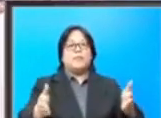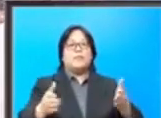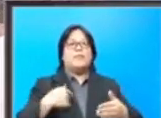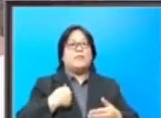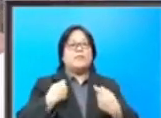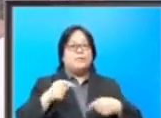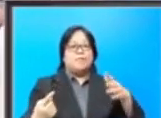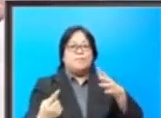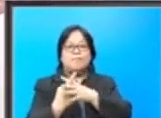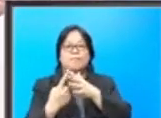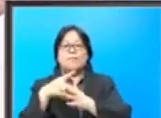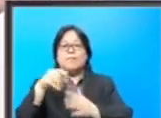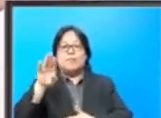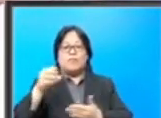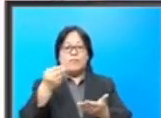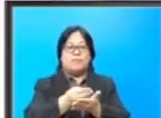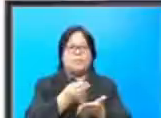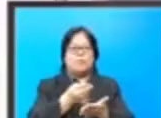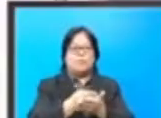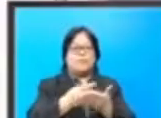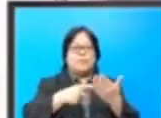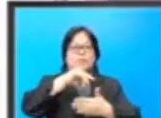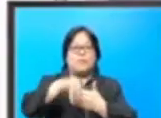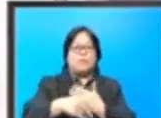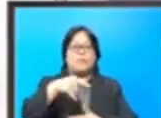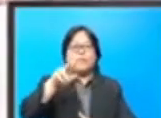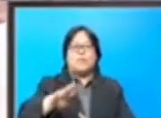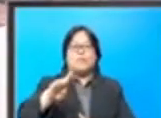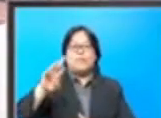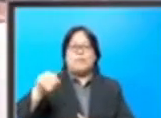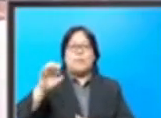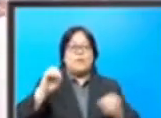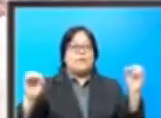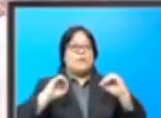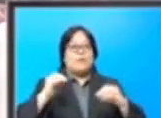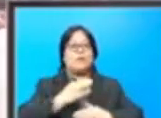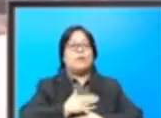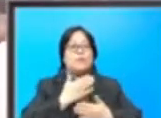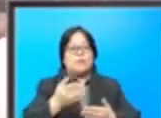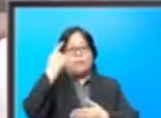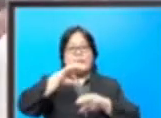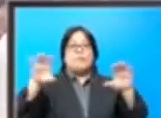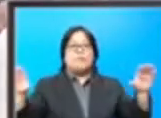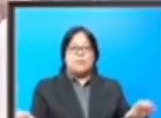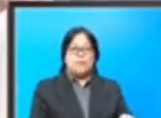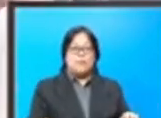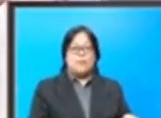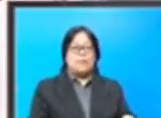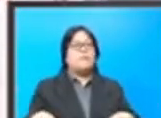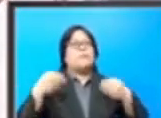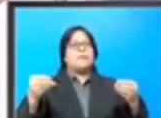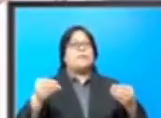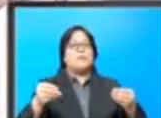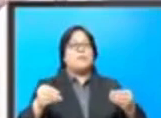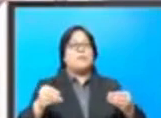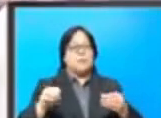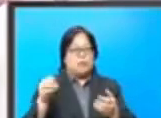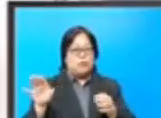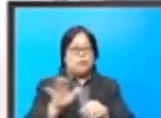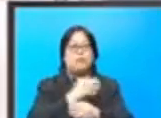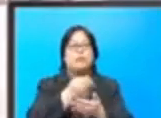bangkitkan isu peruntukan Project handphonenya jika skinnya tidak ada komitmen untuk melaksanakan dengan memberi penutupan yang